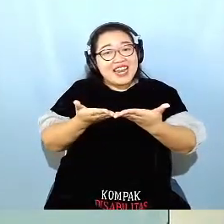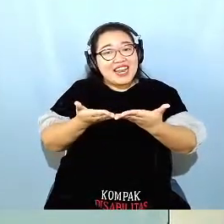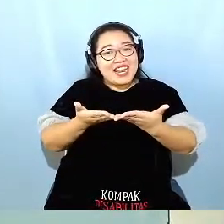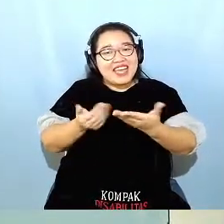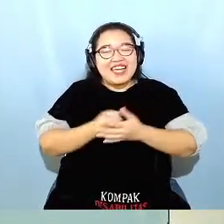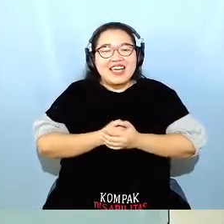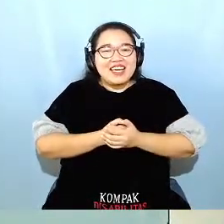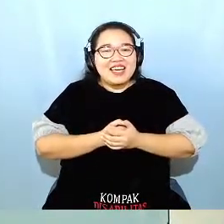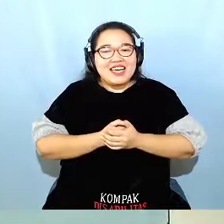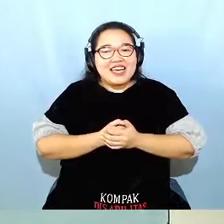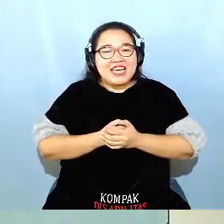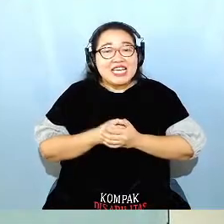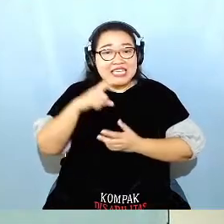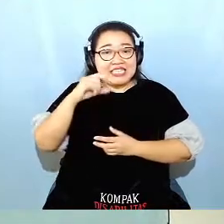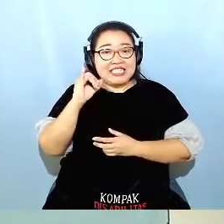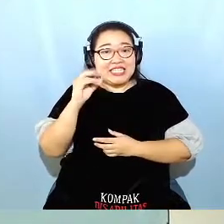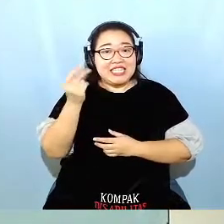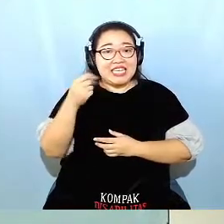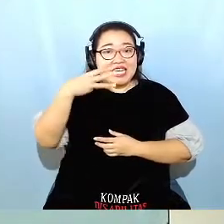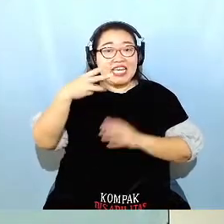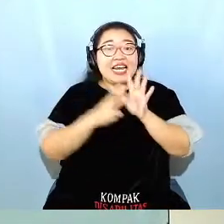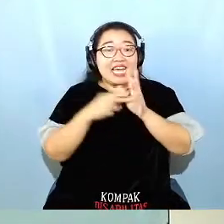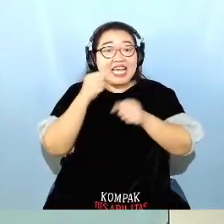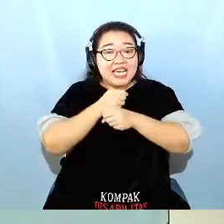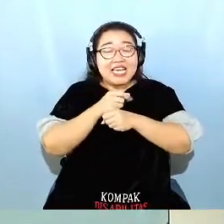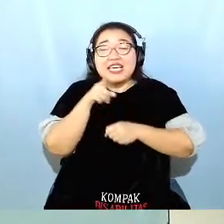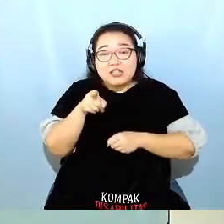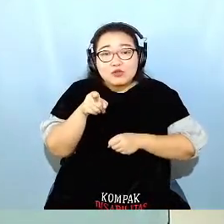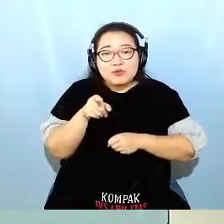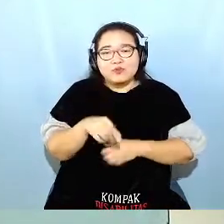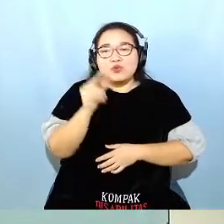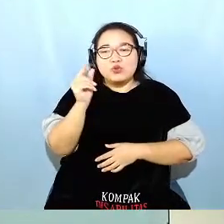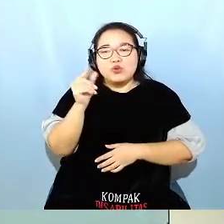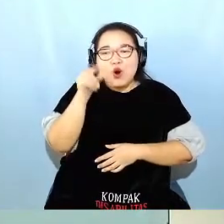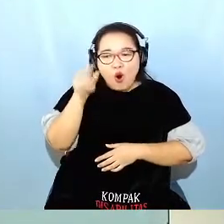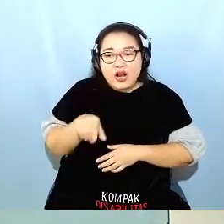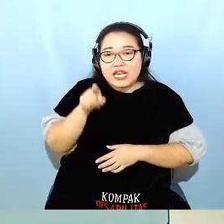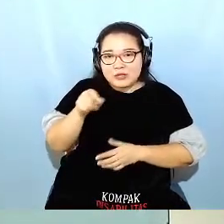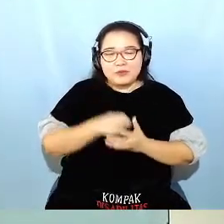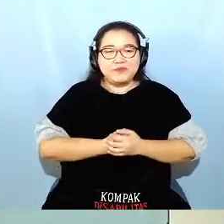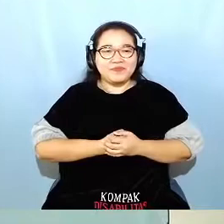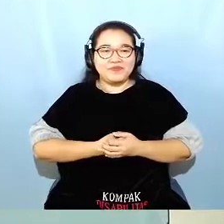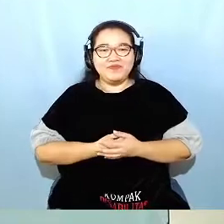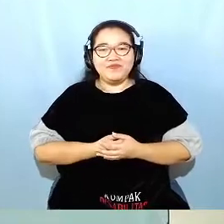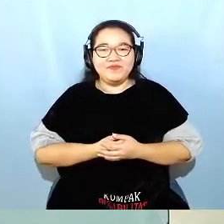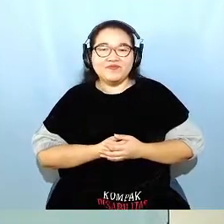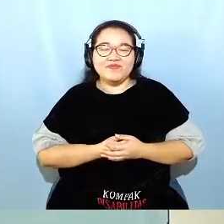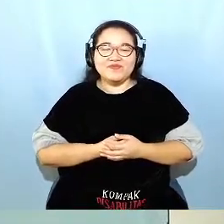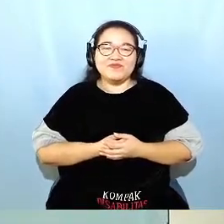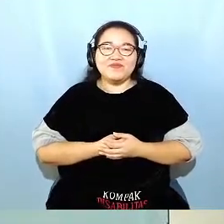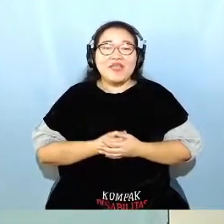sang pasangan, anak enggak menduga, secara surprise kita ngasih